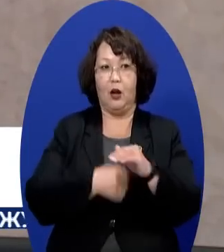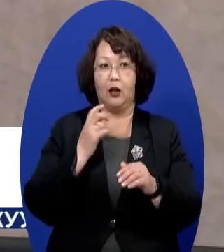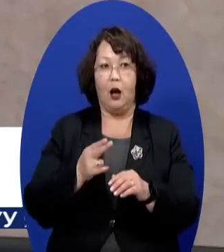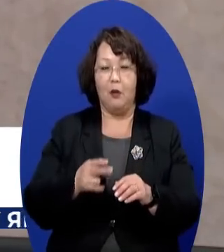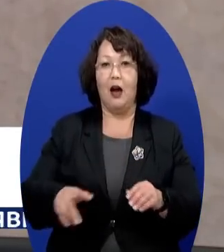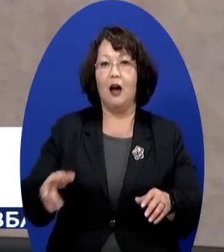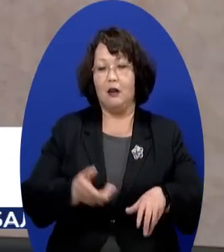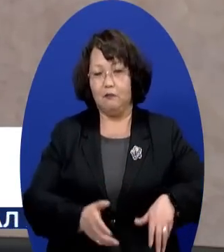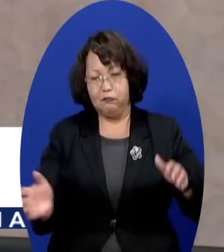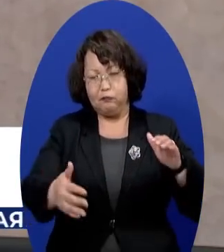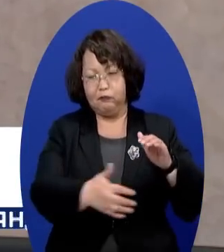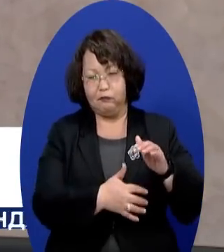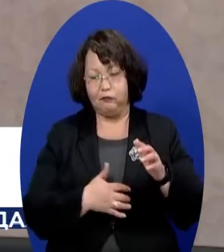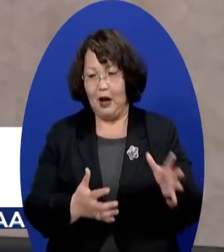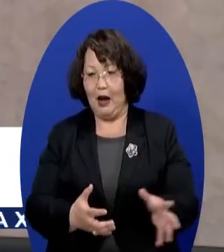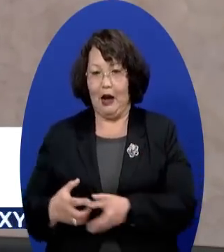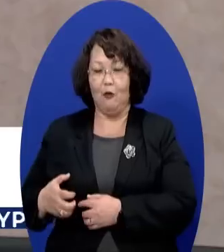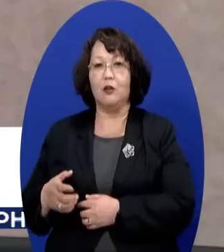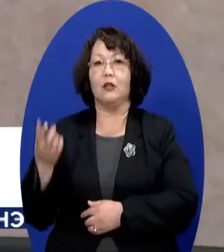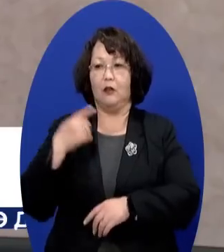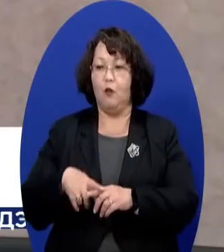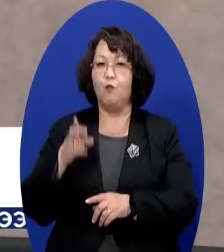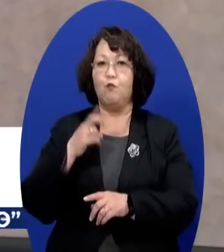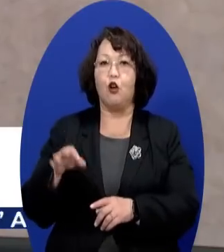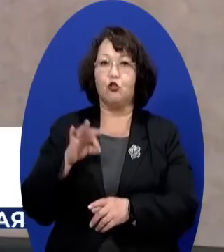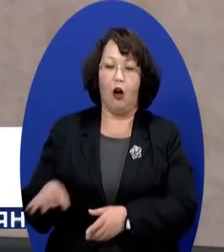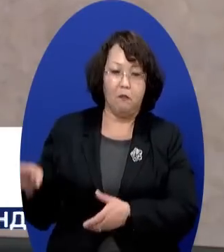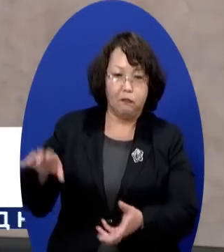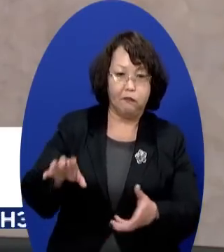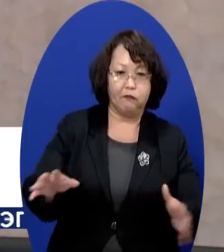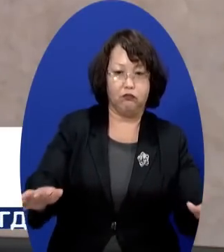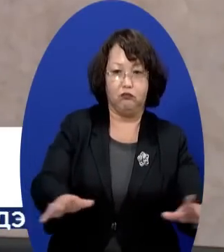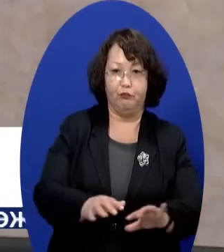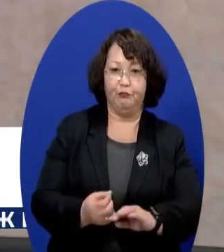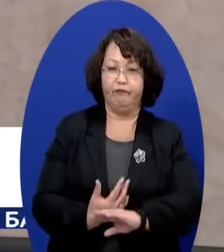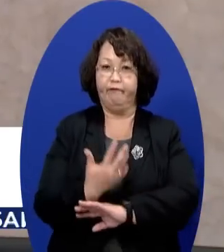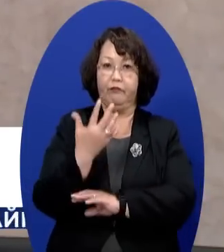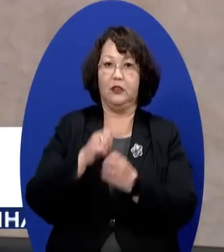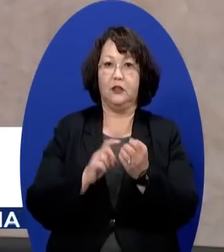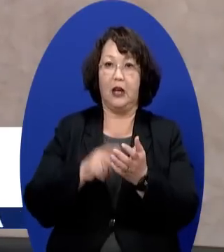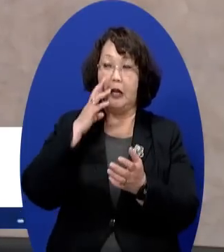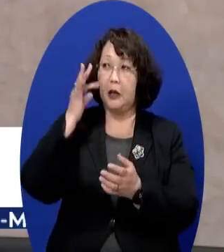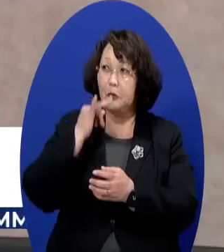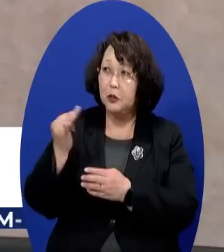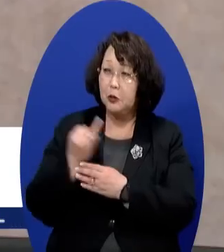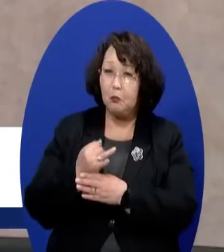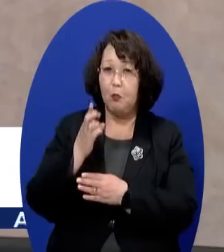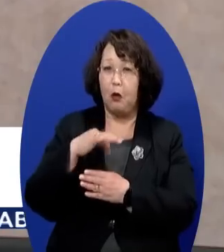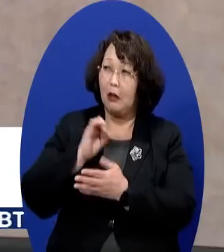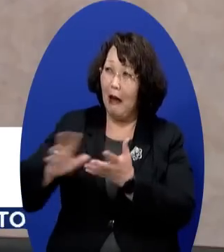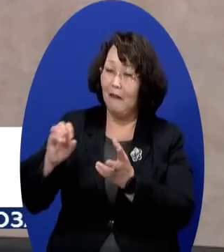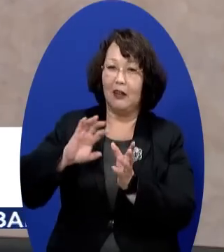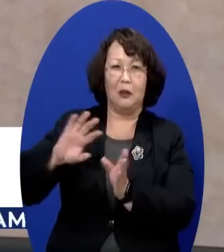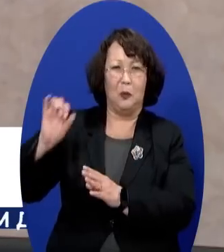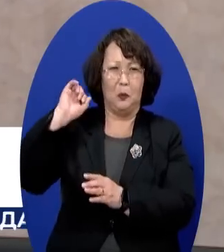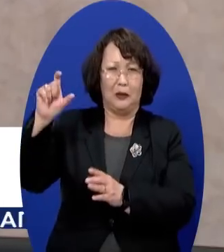энэ ажлыг хийхэд бол импортын бордоо бол маш өндөр зардалтай байдаг. А бид нар бол одоо тэрний хажууд бол маш сайн өрсөлдөгч ийм